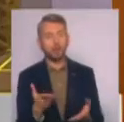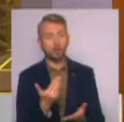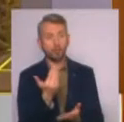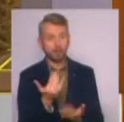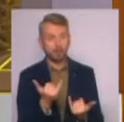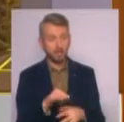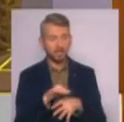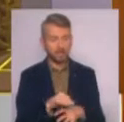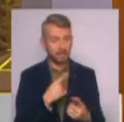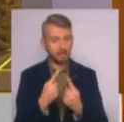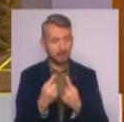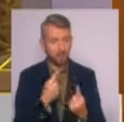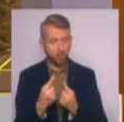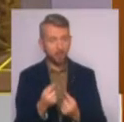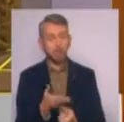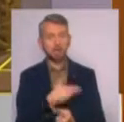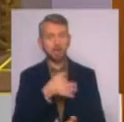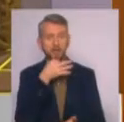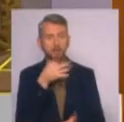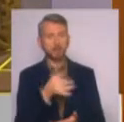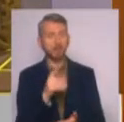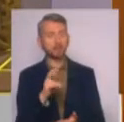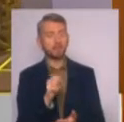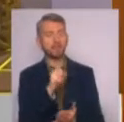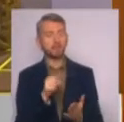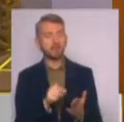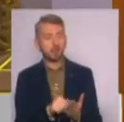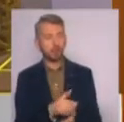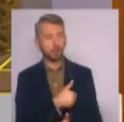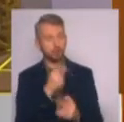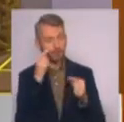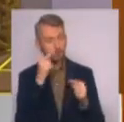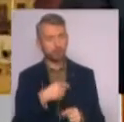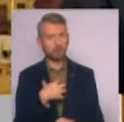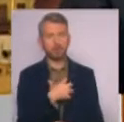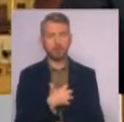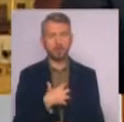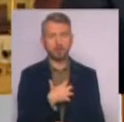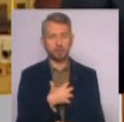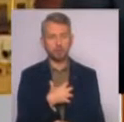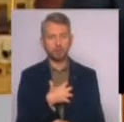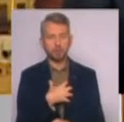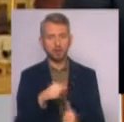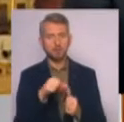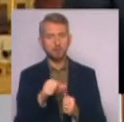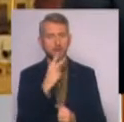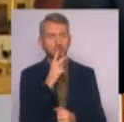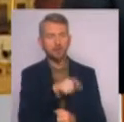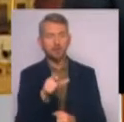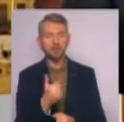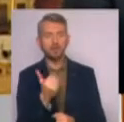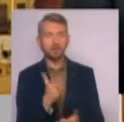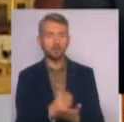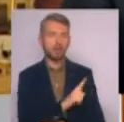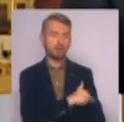ведете діалог, і ми відповідаємо на запитання, але хочу звернути, важливо, серед глядачів ваших є і